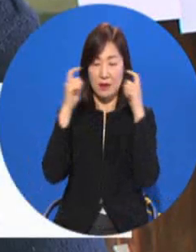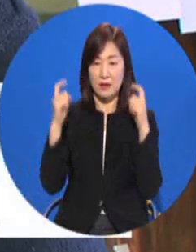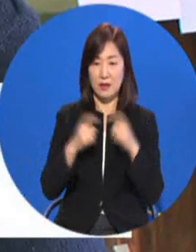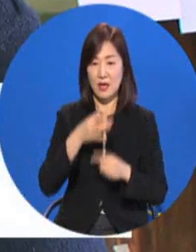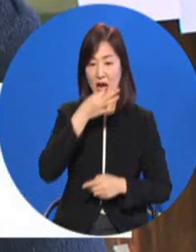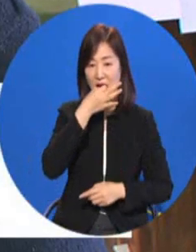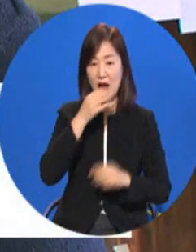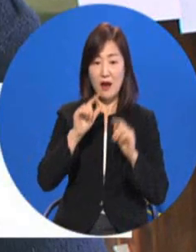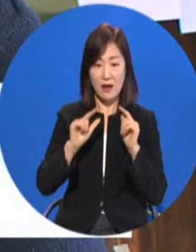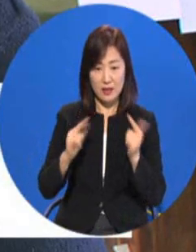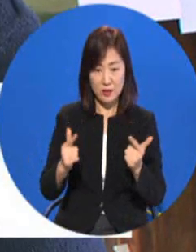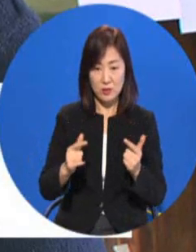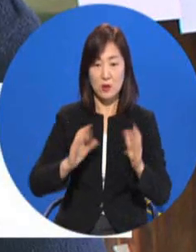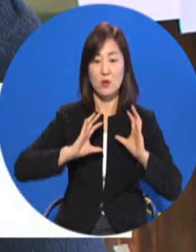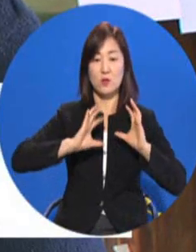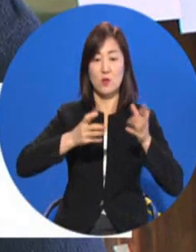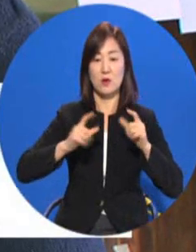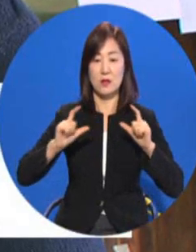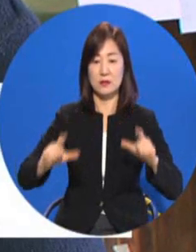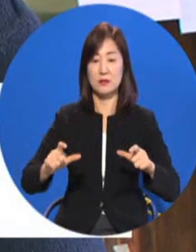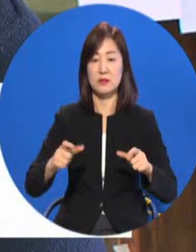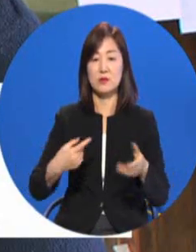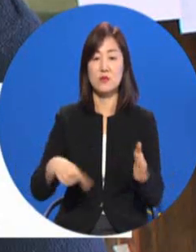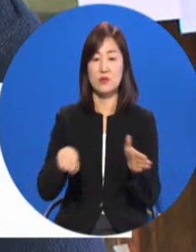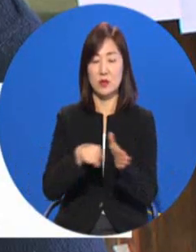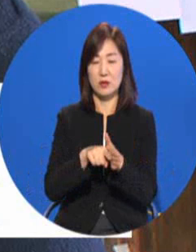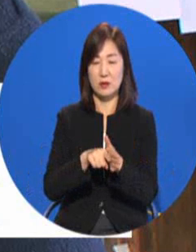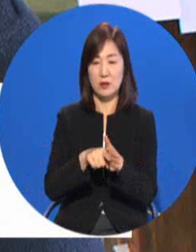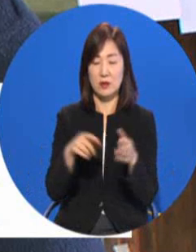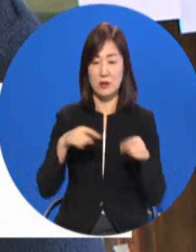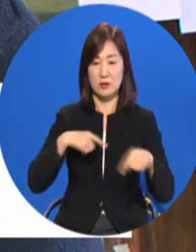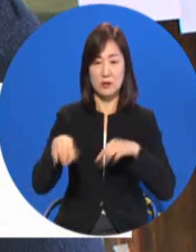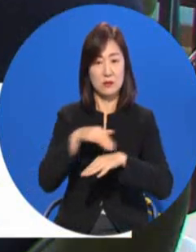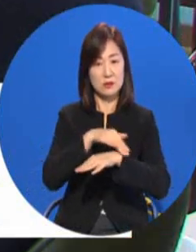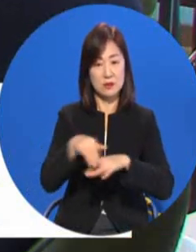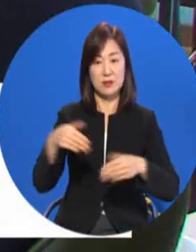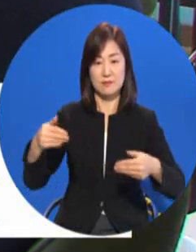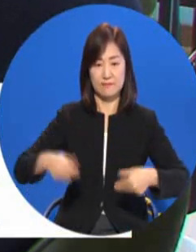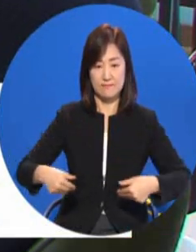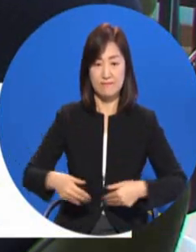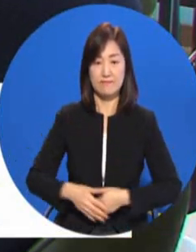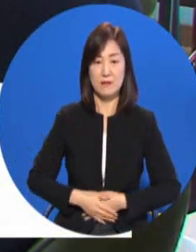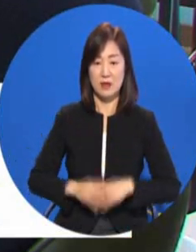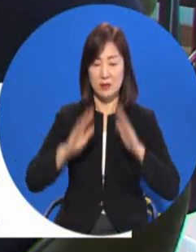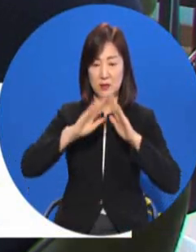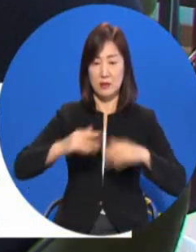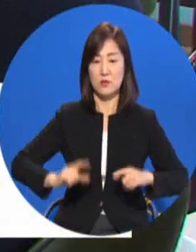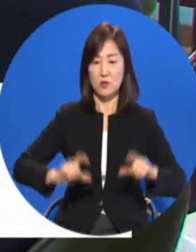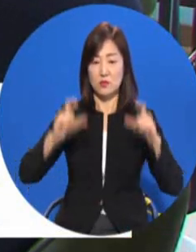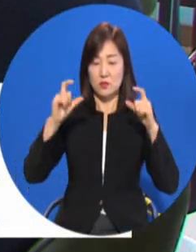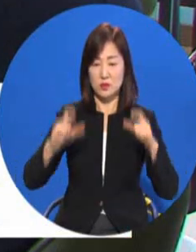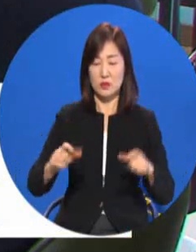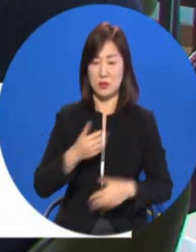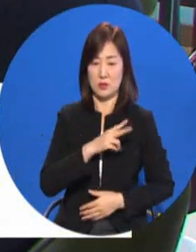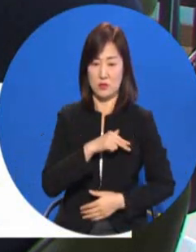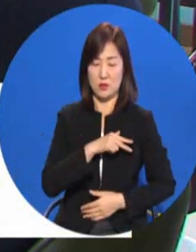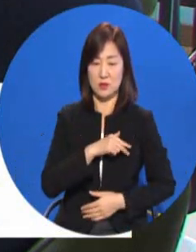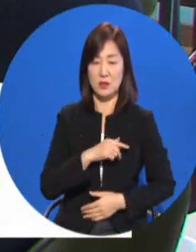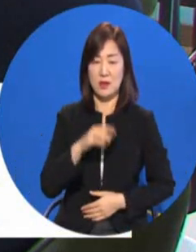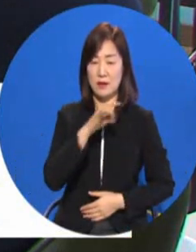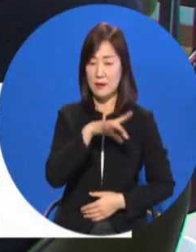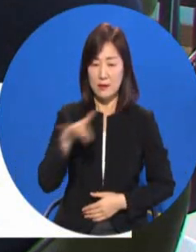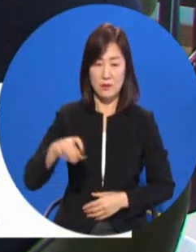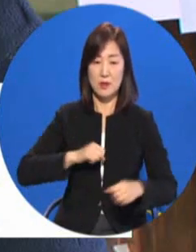아니라 9 거 지 역 을 위한 와 진단을 먼저 좀 설정해 줄 것을 좀 부탁을 드리고 전남본부 권역 의원들이 각 지역의 그 개별적